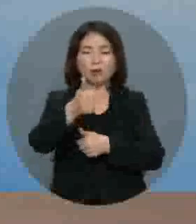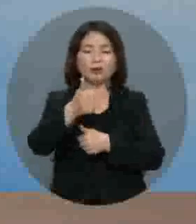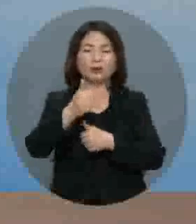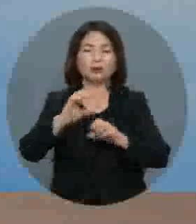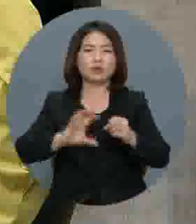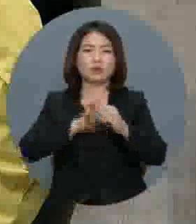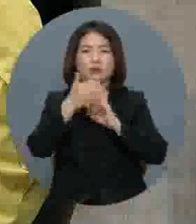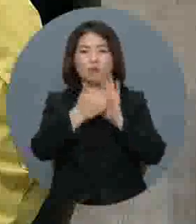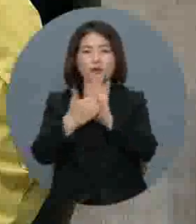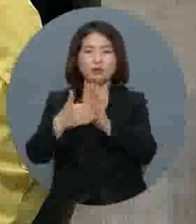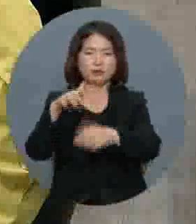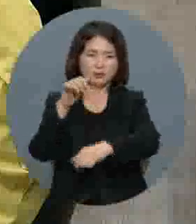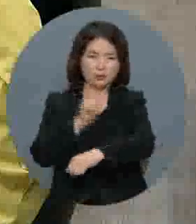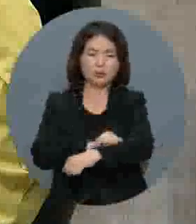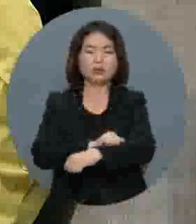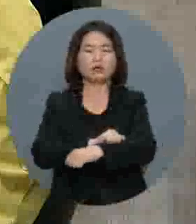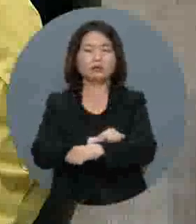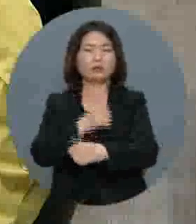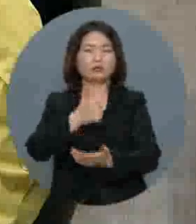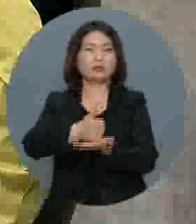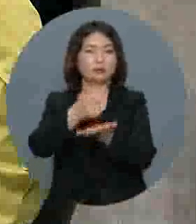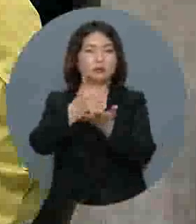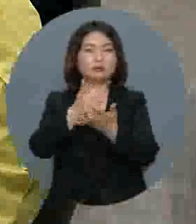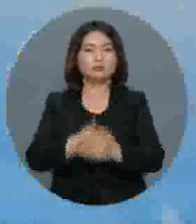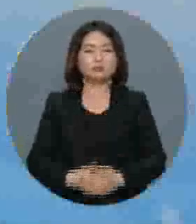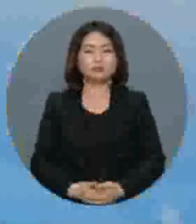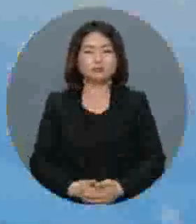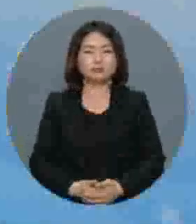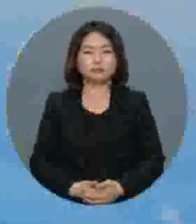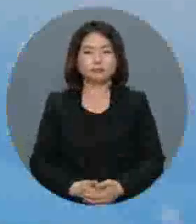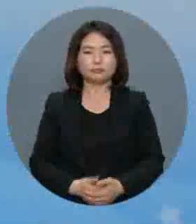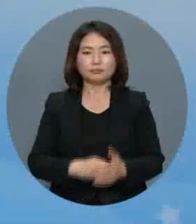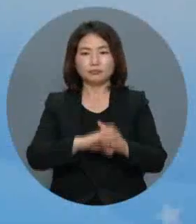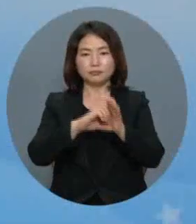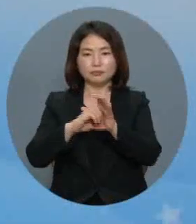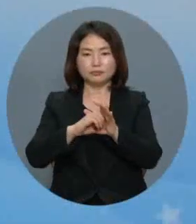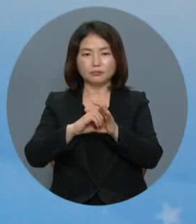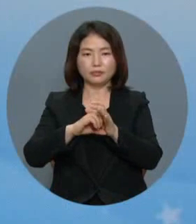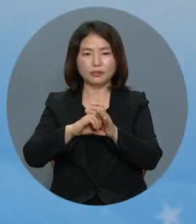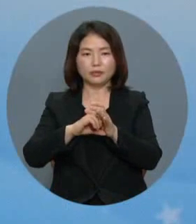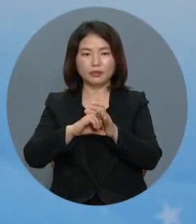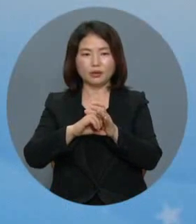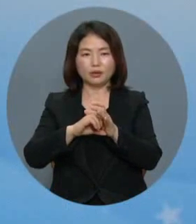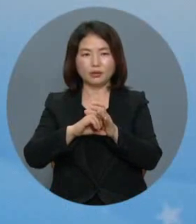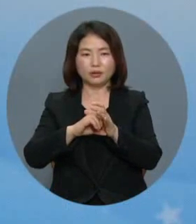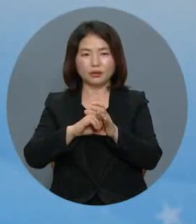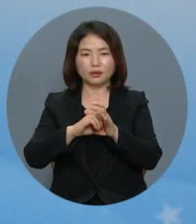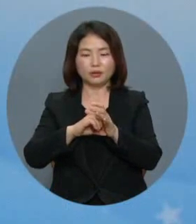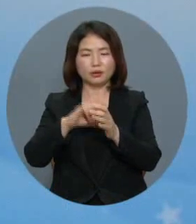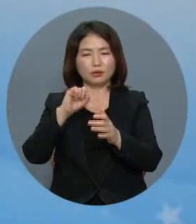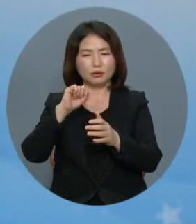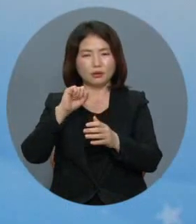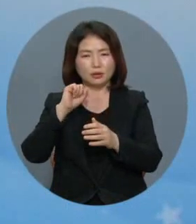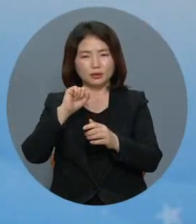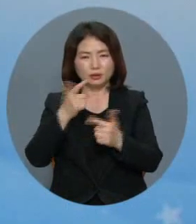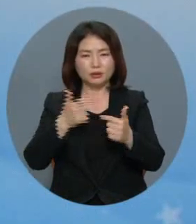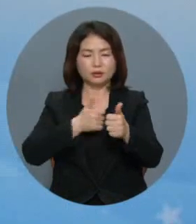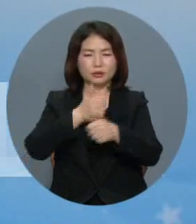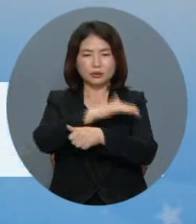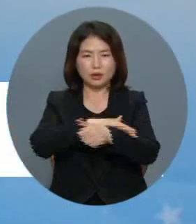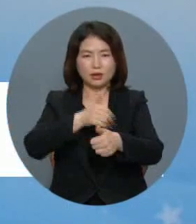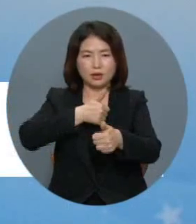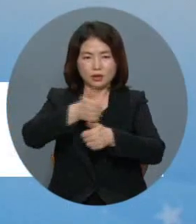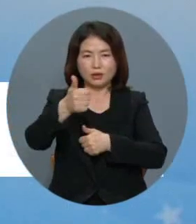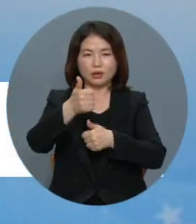모델이 됐다며 대구 시민 의식을 죽여 세웠습니다 프라이 어려움을 높은 시민 의식 으로 극복해